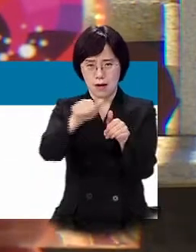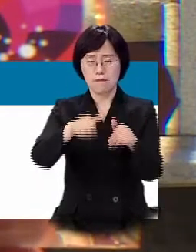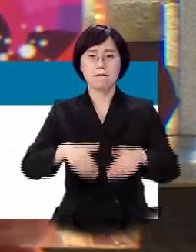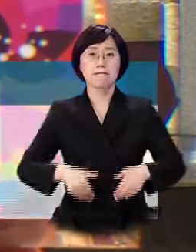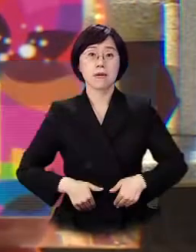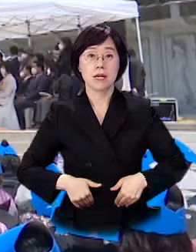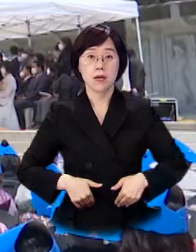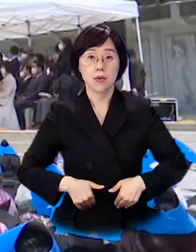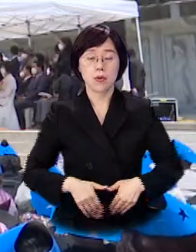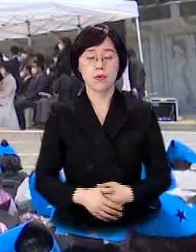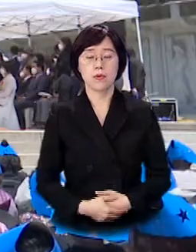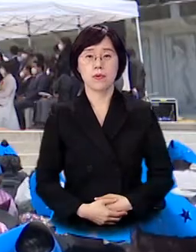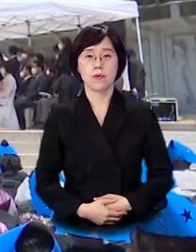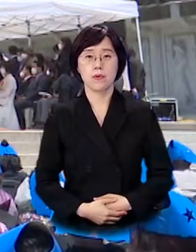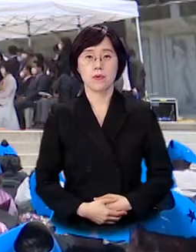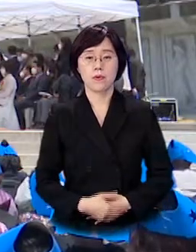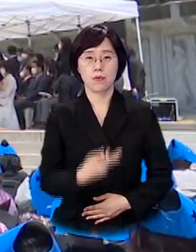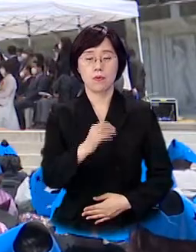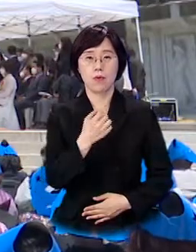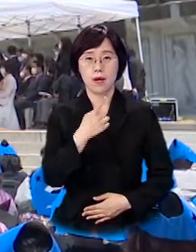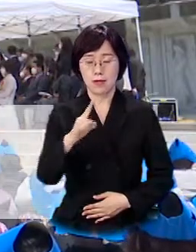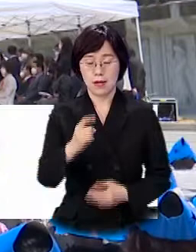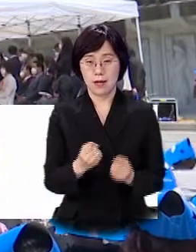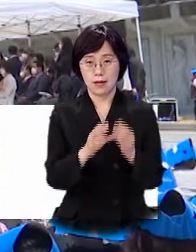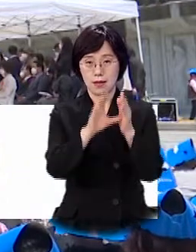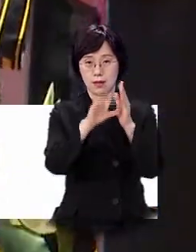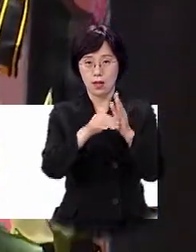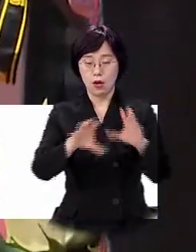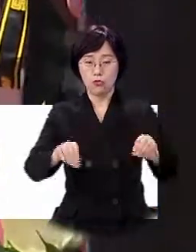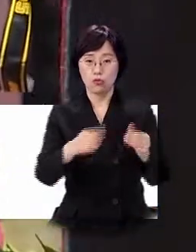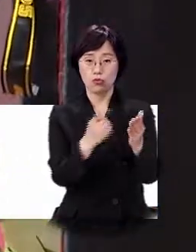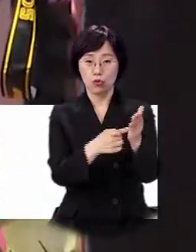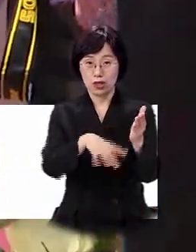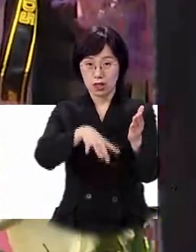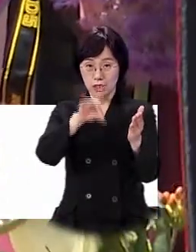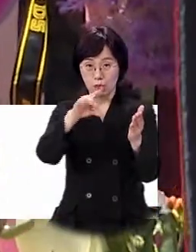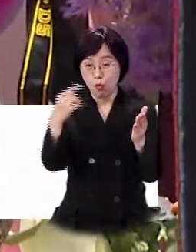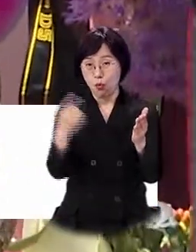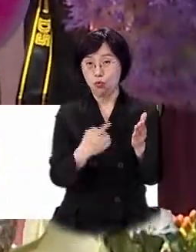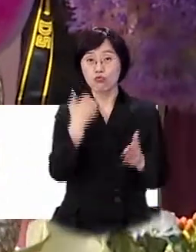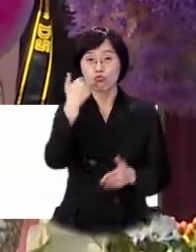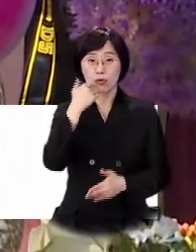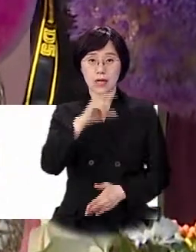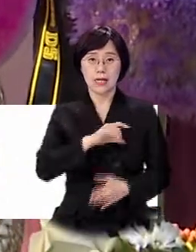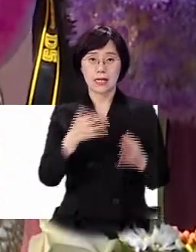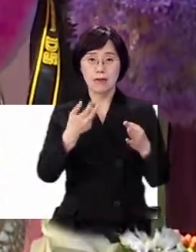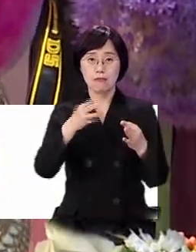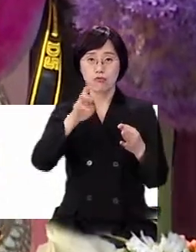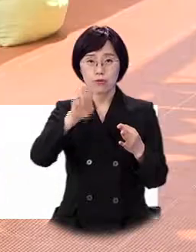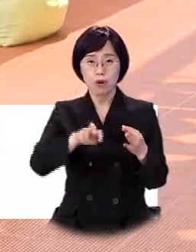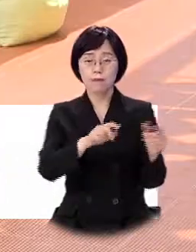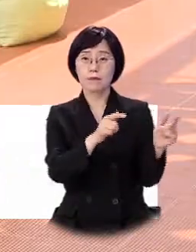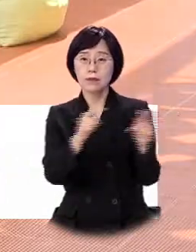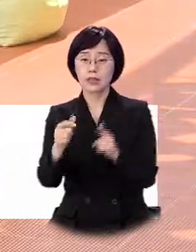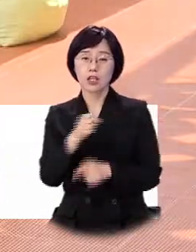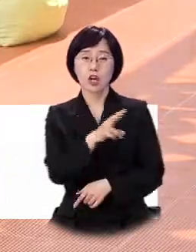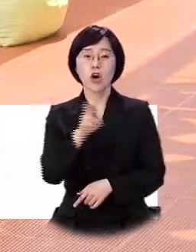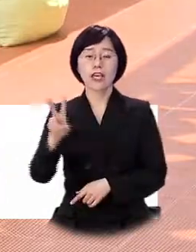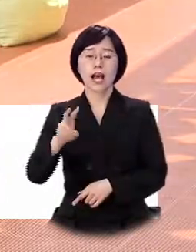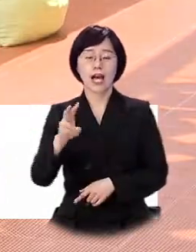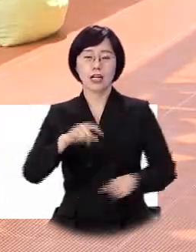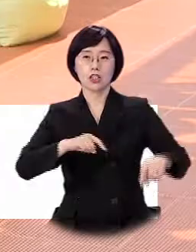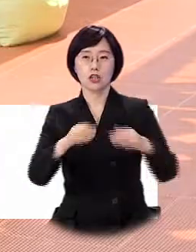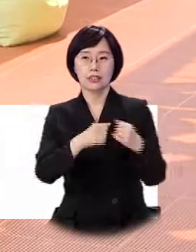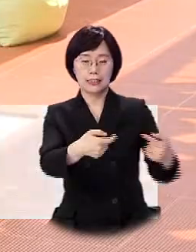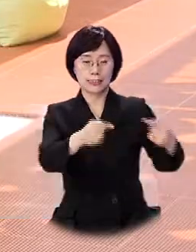합니다. 동화사 법요식에는 국무총리로는 처음으로 발걸음을 한 김부겸 총리를 비롯해 여야 정치인들도